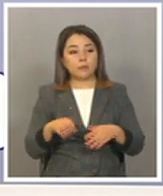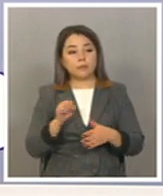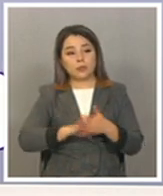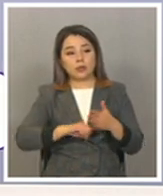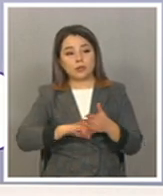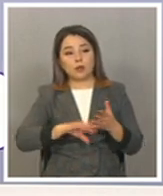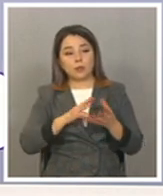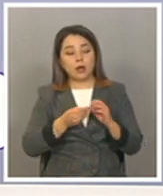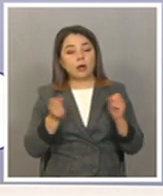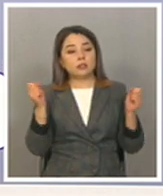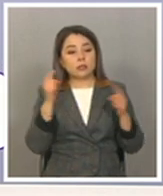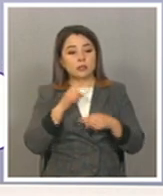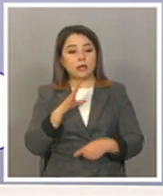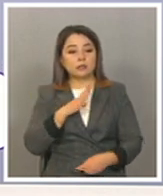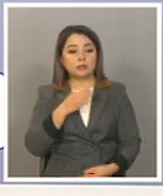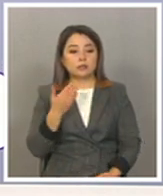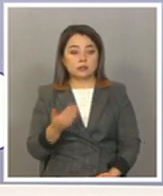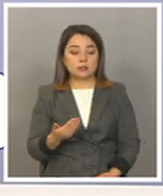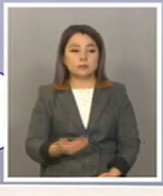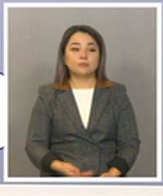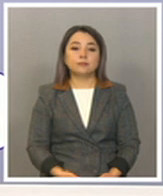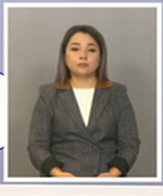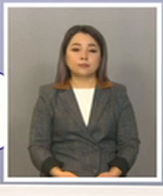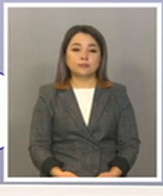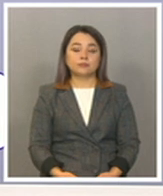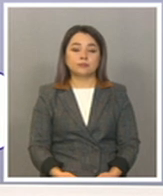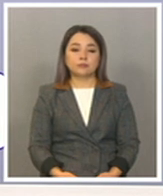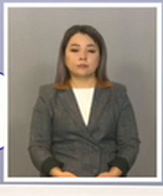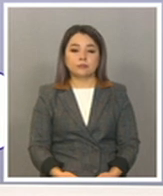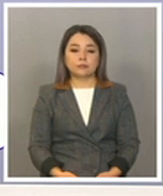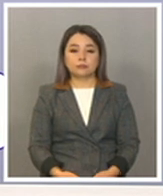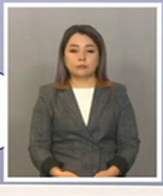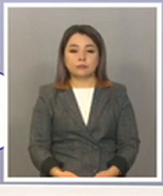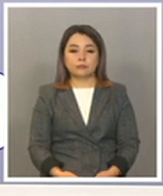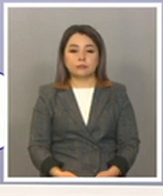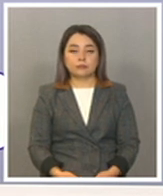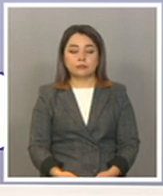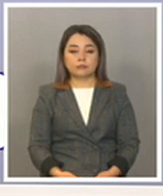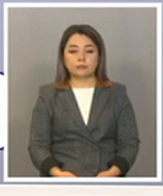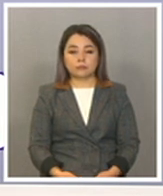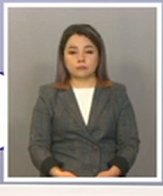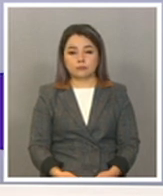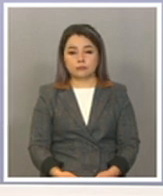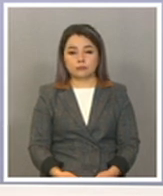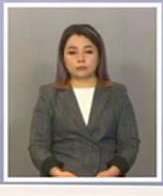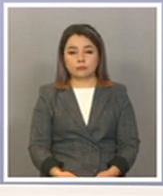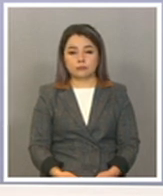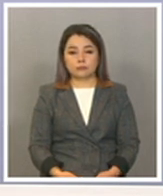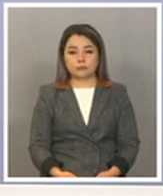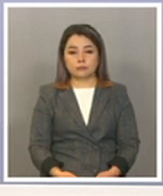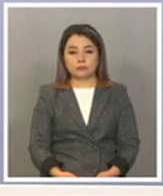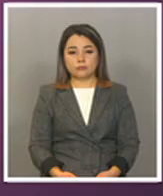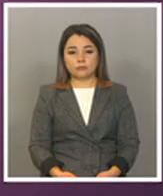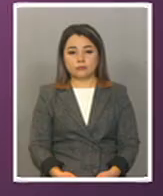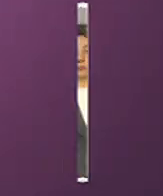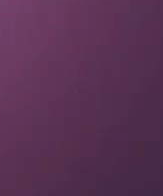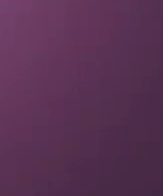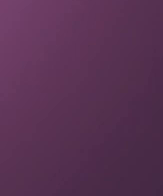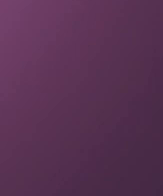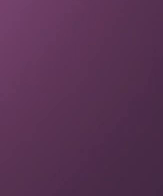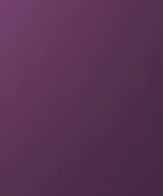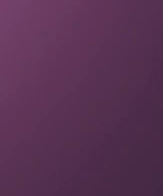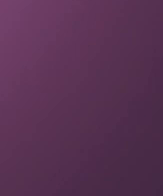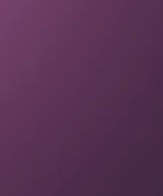себептерін анықтадыңыз. Осымен біздің бүгінгі сабағымыз аяқталды. Келесі кездескенше сау болыңыздар.